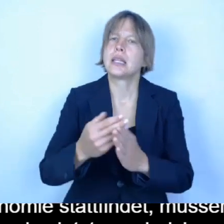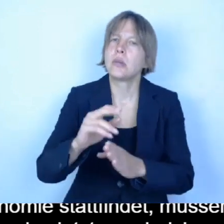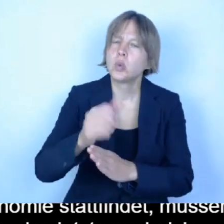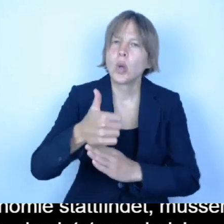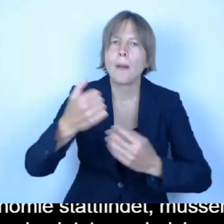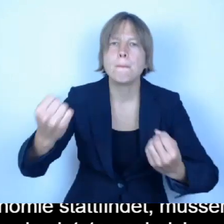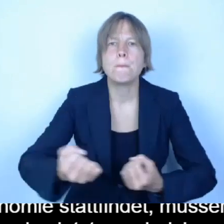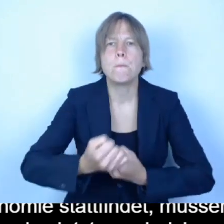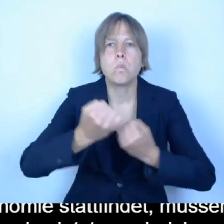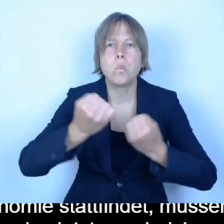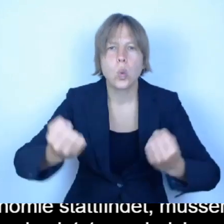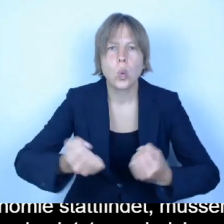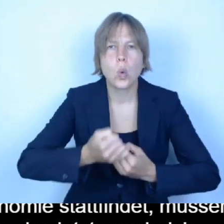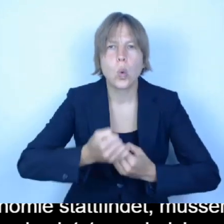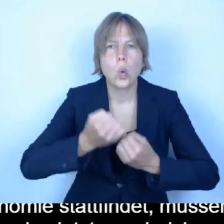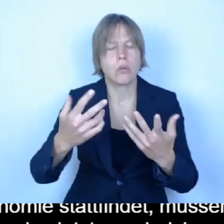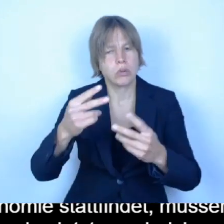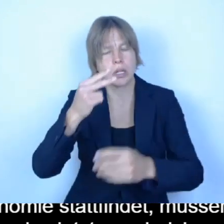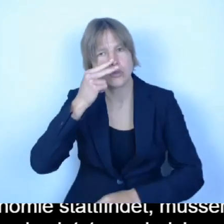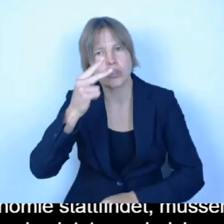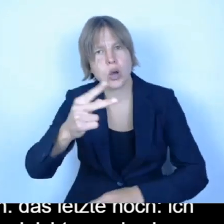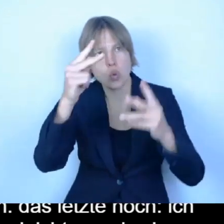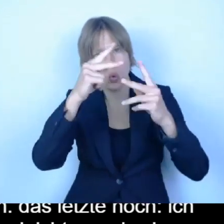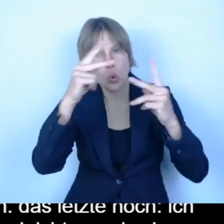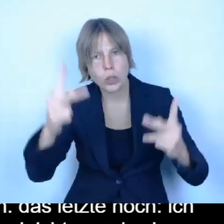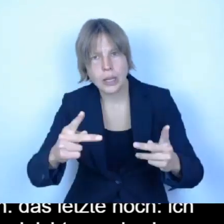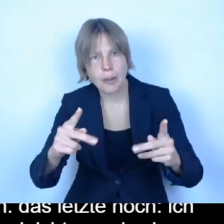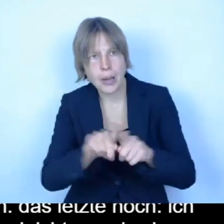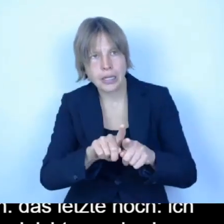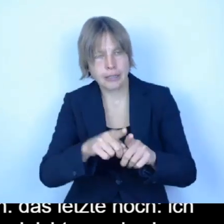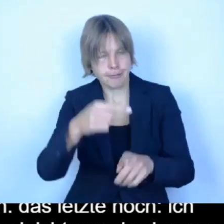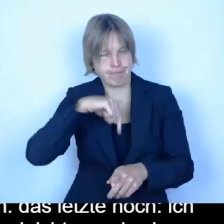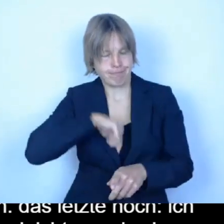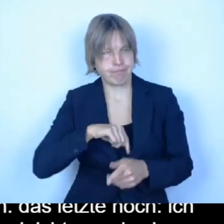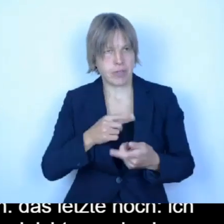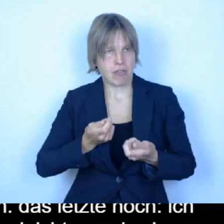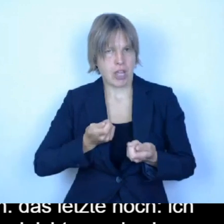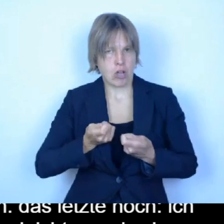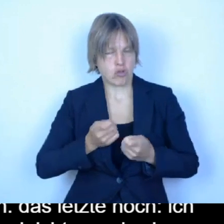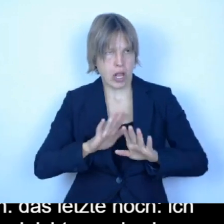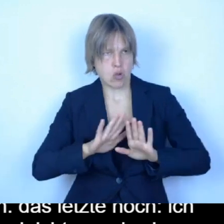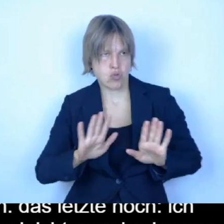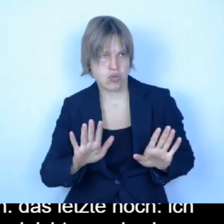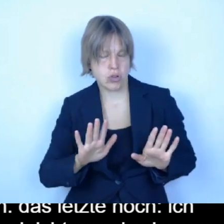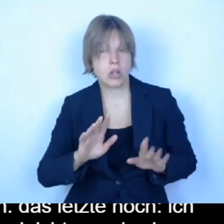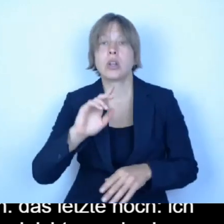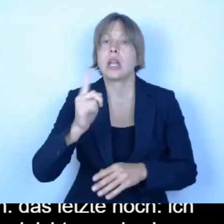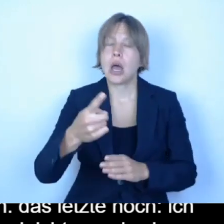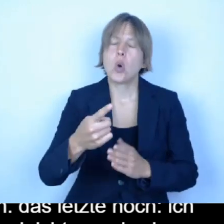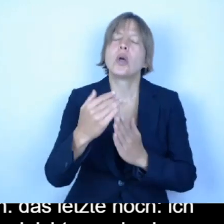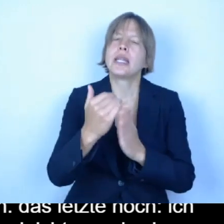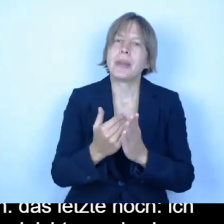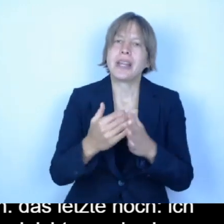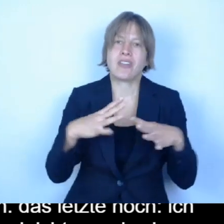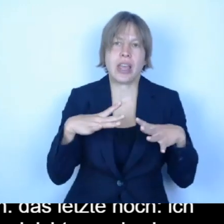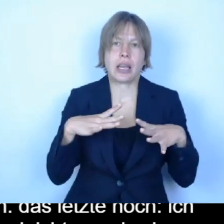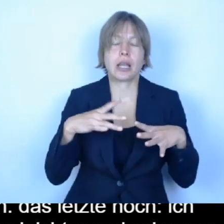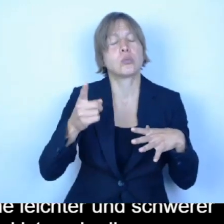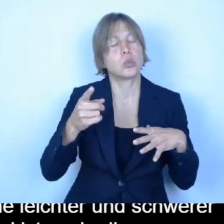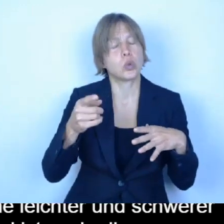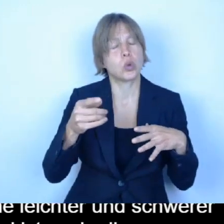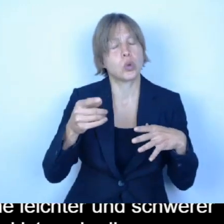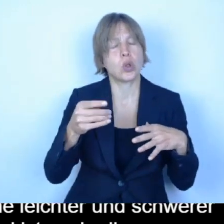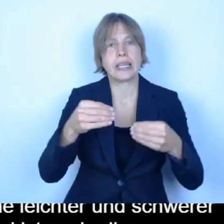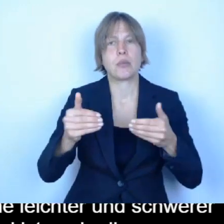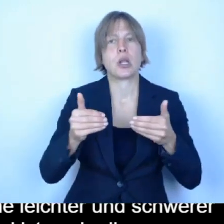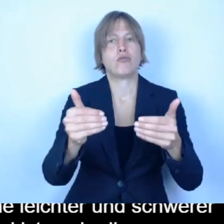und auch in der Tat Ferientermine da flexibel zu handhaben, damit man dann doch auch Perspektiven setzen kann. Weil da bin ich auch relativ überzeugt, darf sich